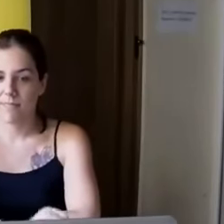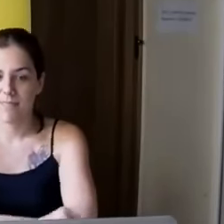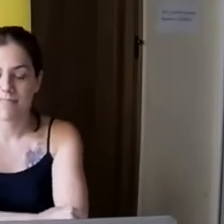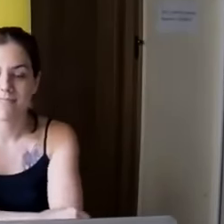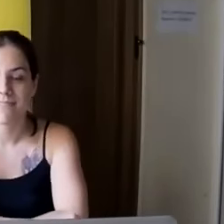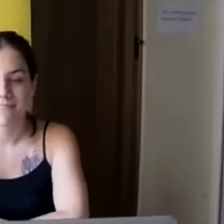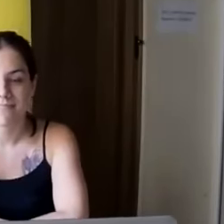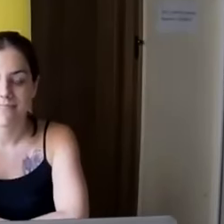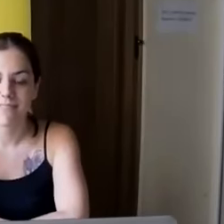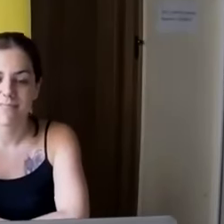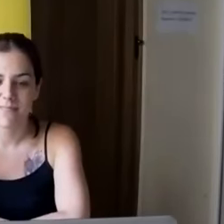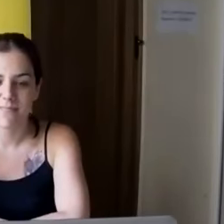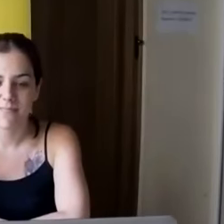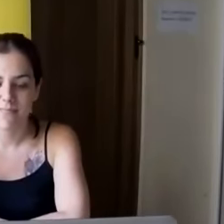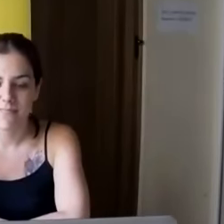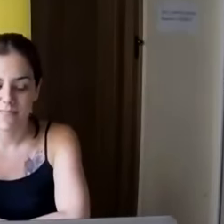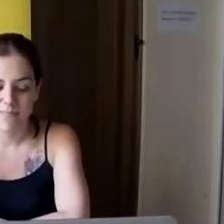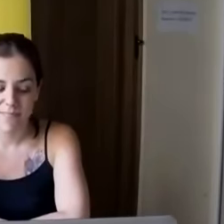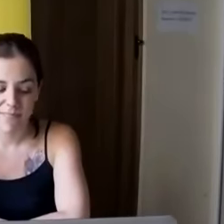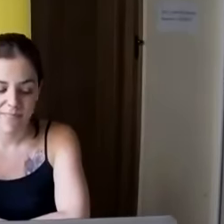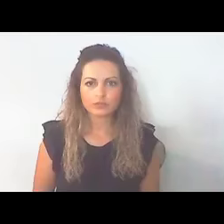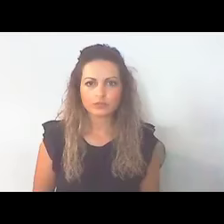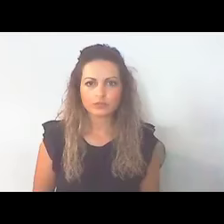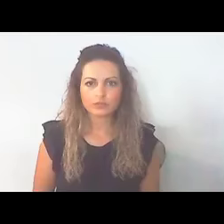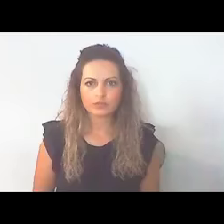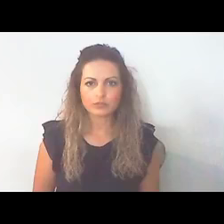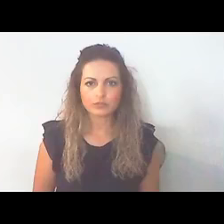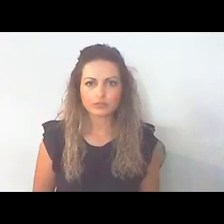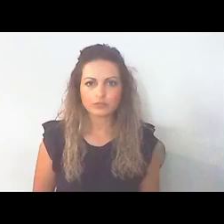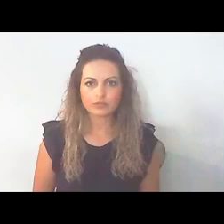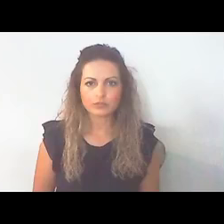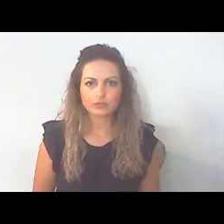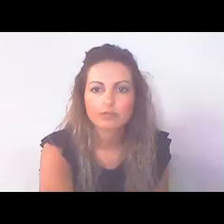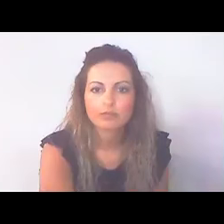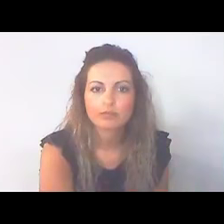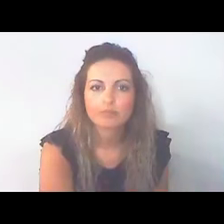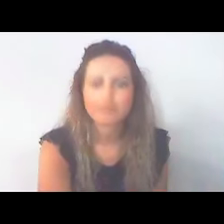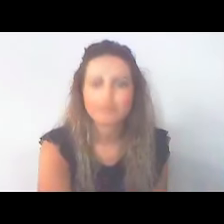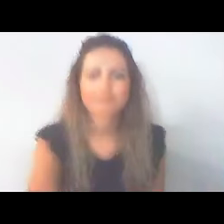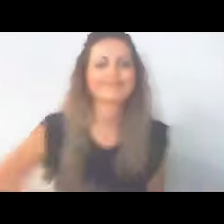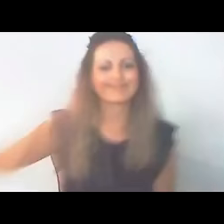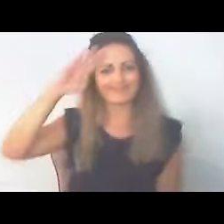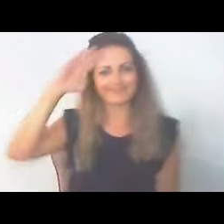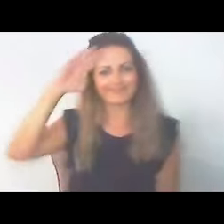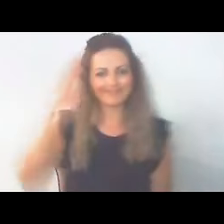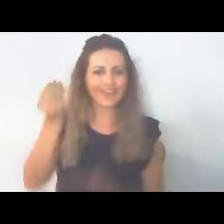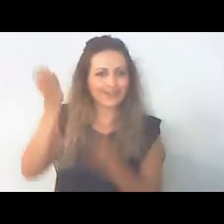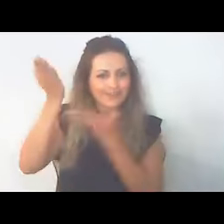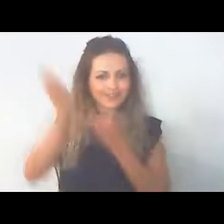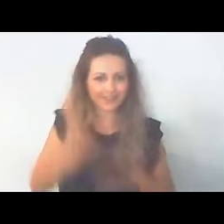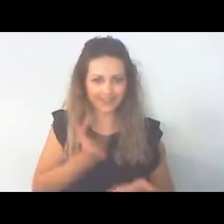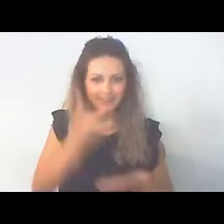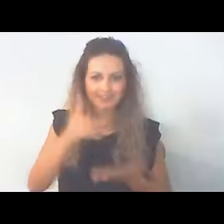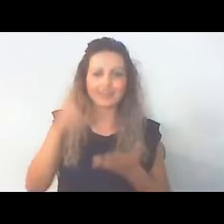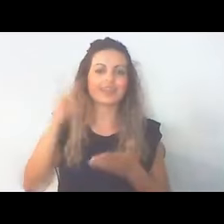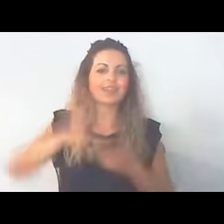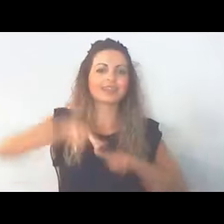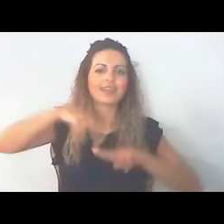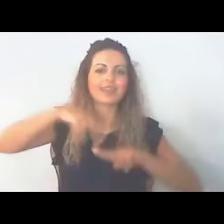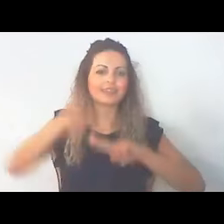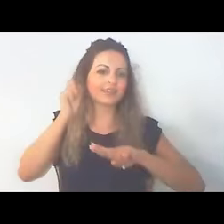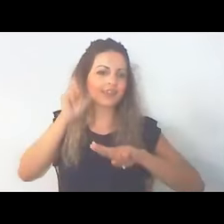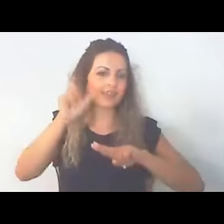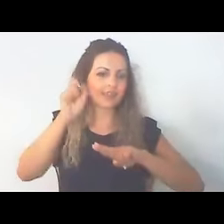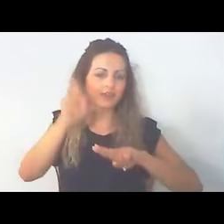Φίλες και φίλοι, καλησπέρα. Καλώς ήρθατε στη διαδικτυακή εκδήλωση του Ελληνικού Τμήματος της Διεθνούς Αμνηστίας με